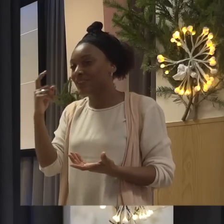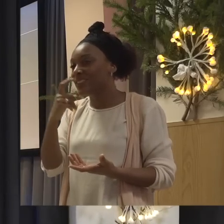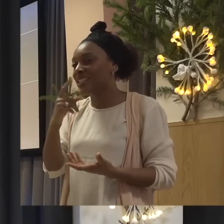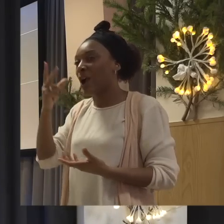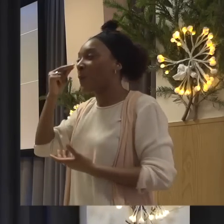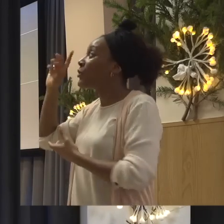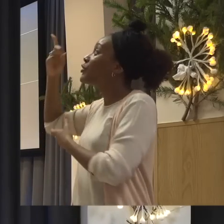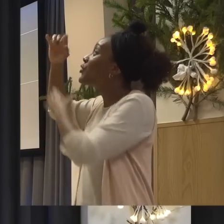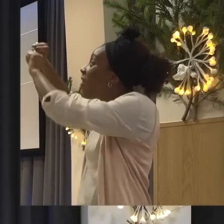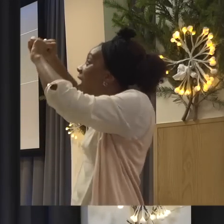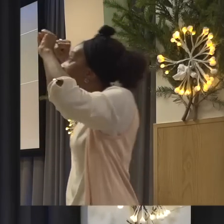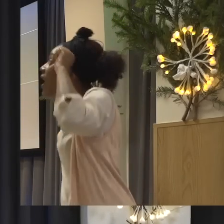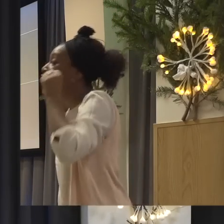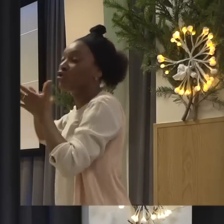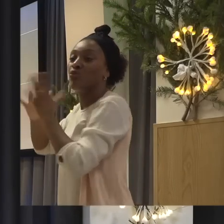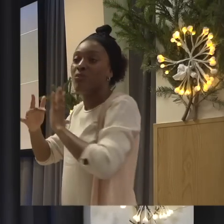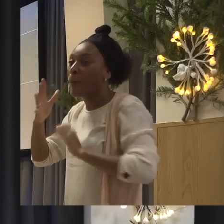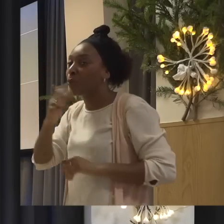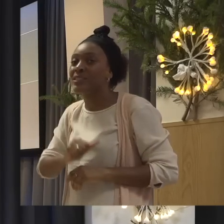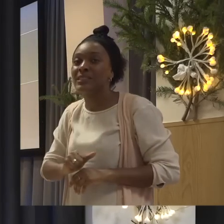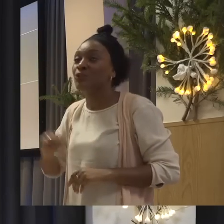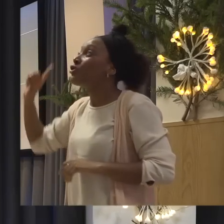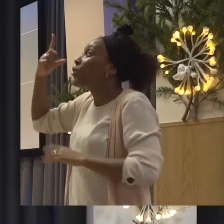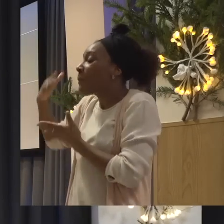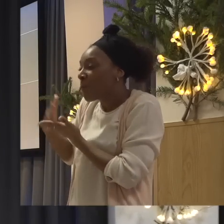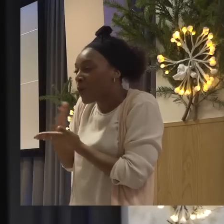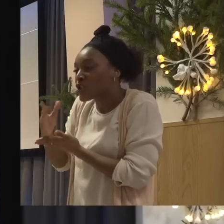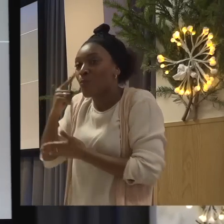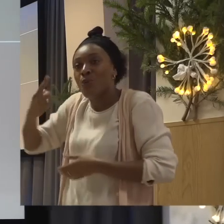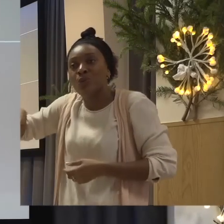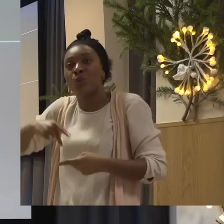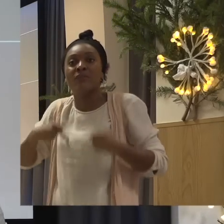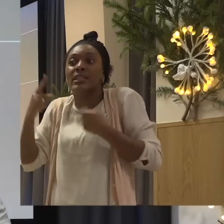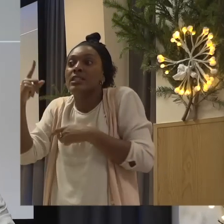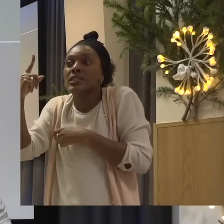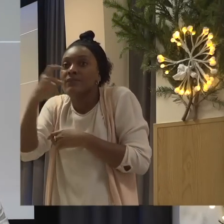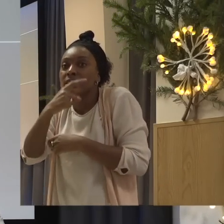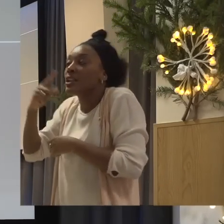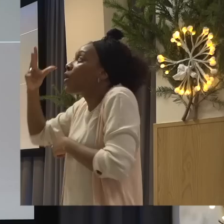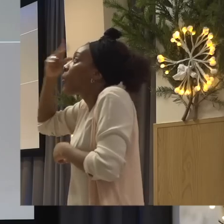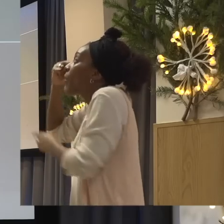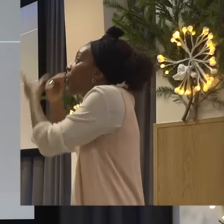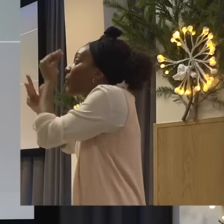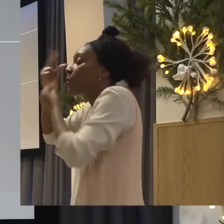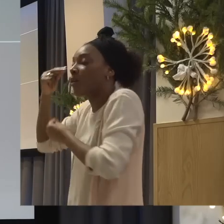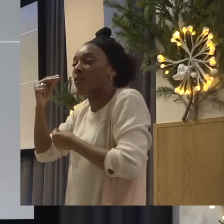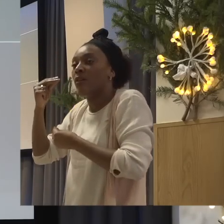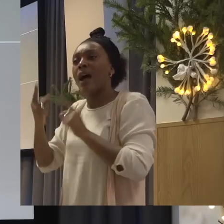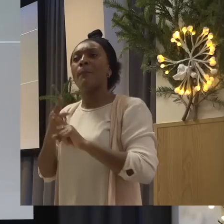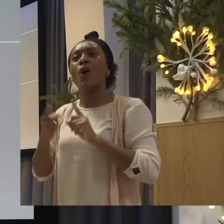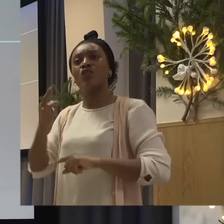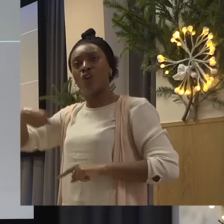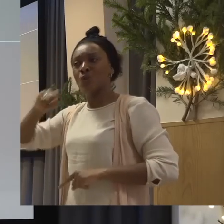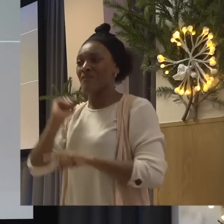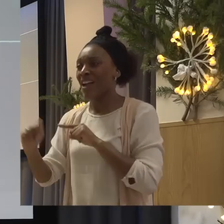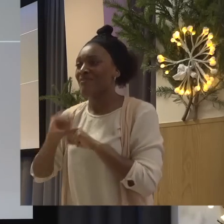fait, le plan de Dieu pour sa vie. Ma grâce te suffit parce que le plus important, ce n'est pas ce que nous faisons pour